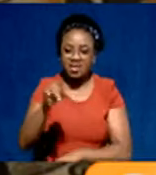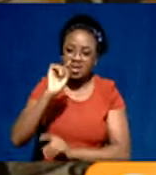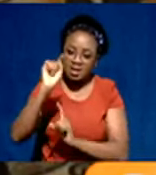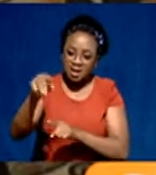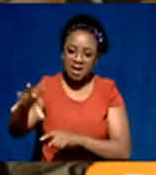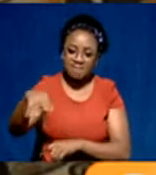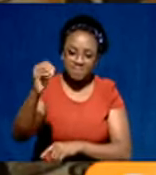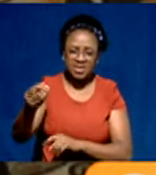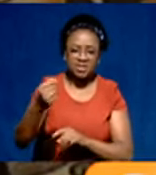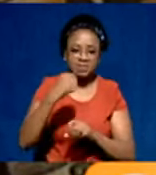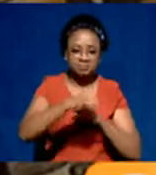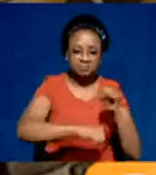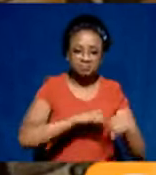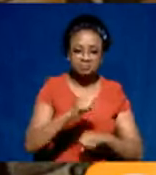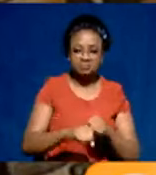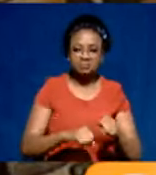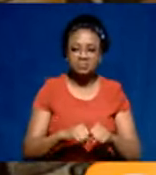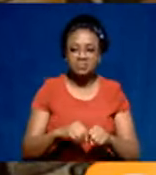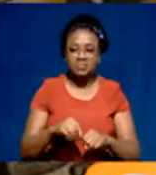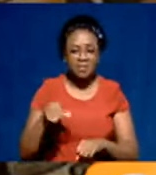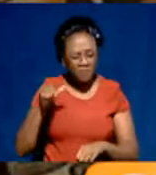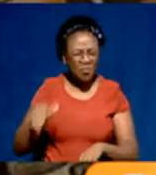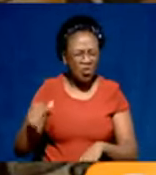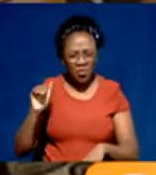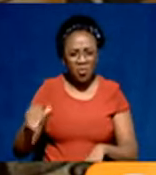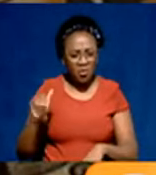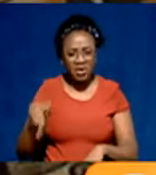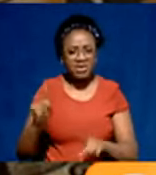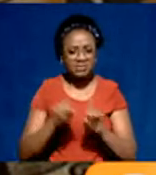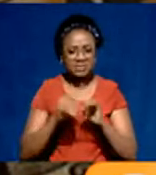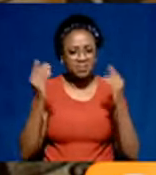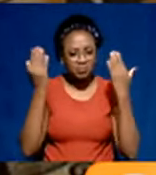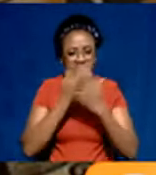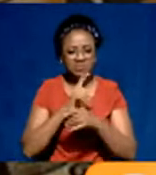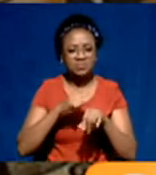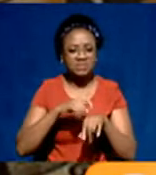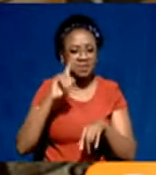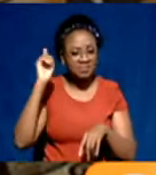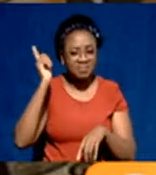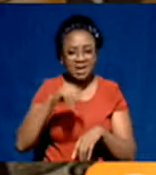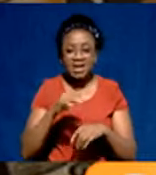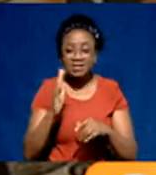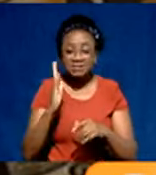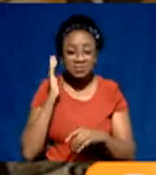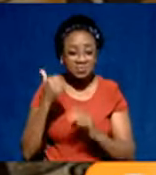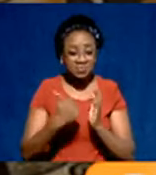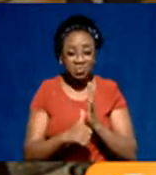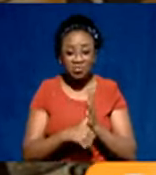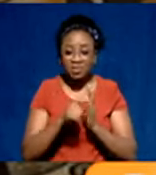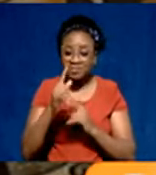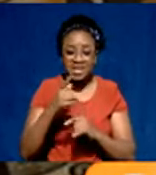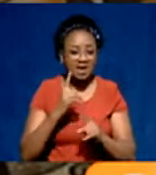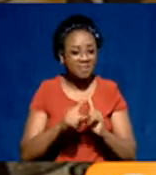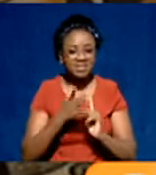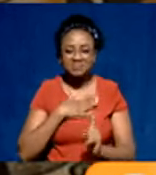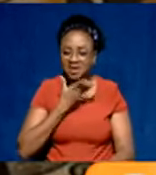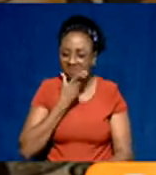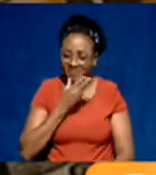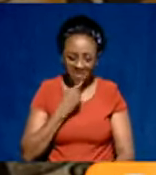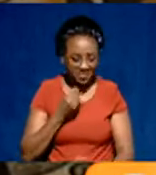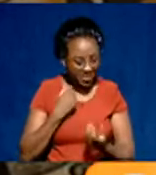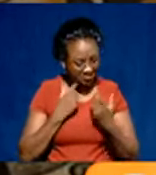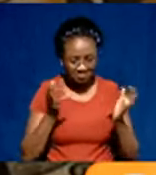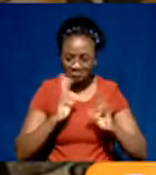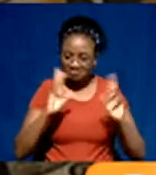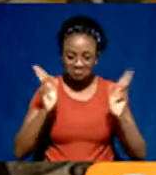Every morning, with the dark, tunarudi nyumbani kono giza. Insecurity hapa hadi ikiwa mbovu, yeye alikuwa anajitolea maisha